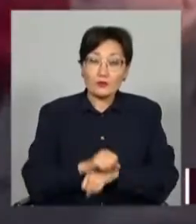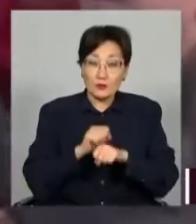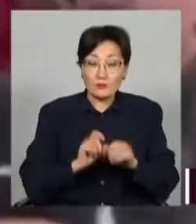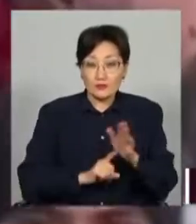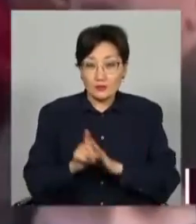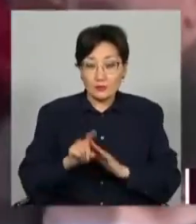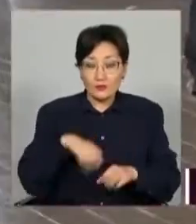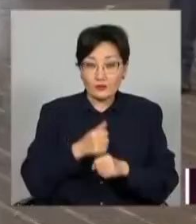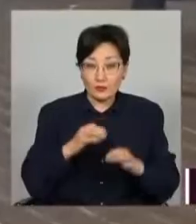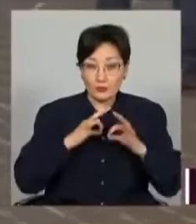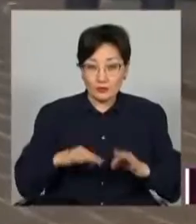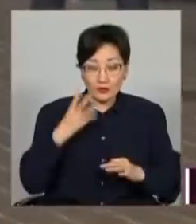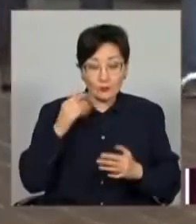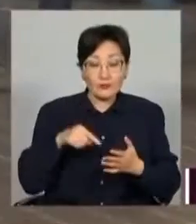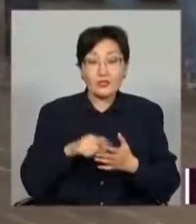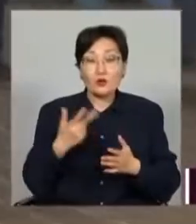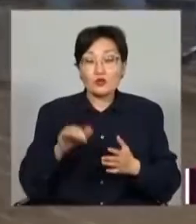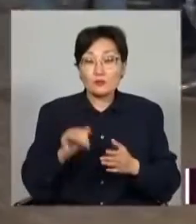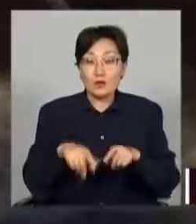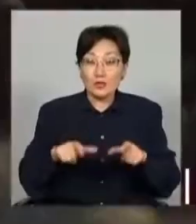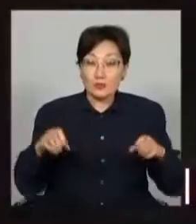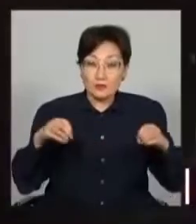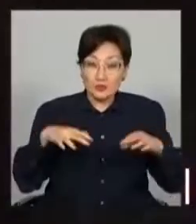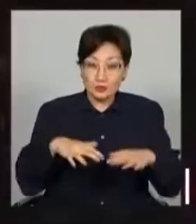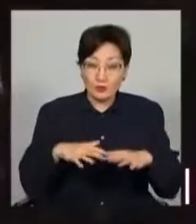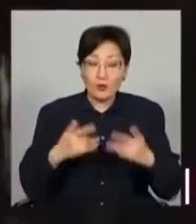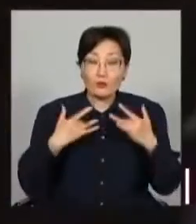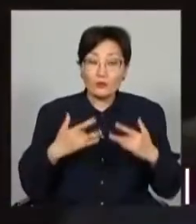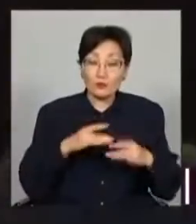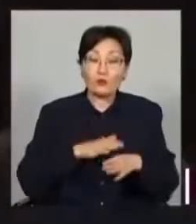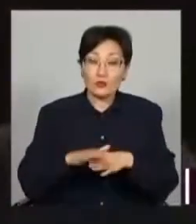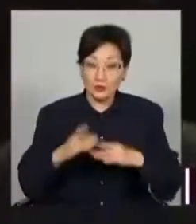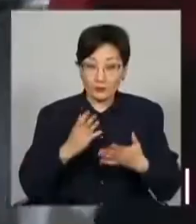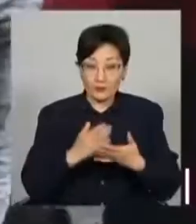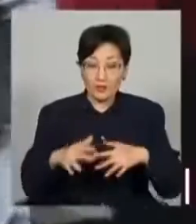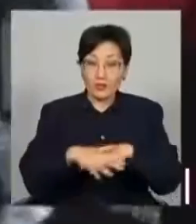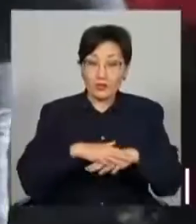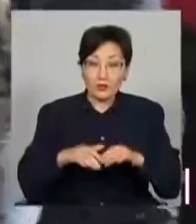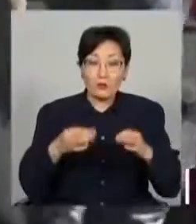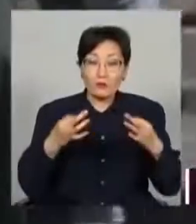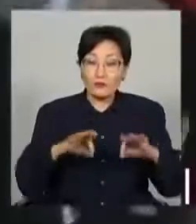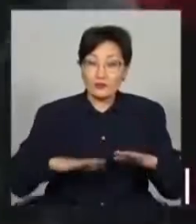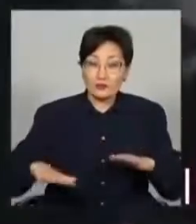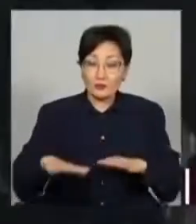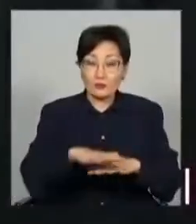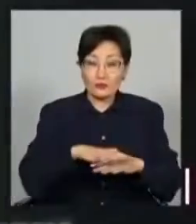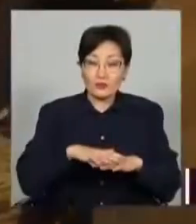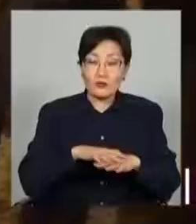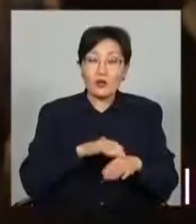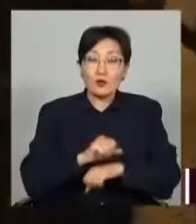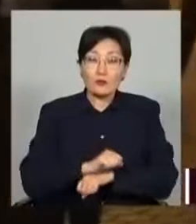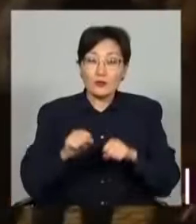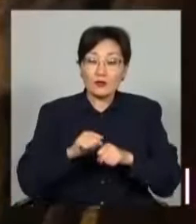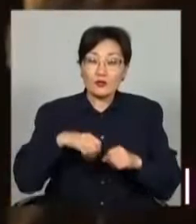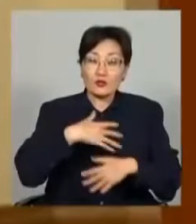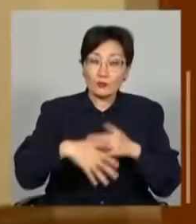прокуратураның мәліметінше, бір Алматының өзінде 30 мың адам жиналған. Олардың талаптары орындалғанмен халық алаңнан кетпей, бейбіт шеру жаппай тәртіпсіздікпен қан